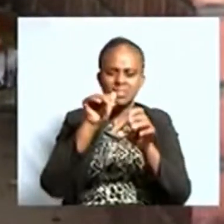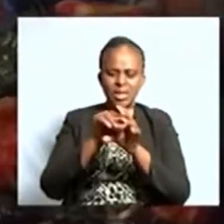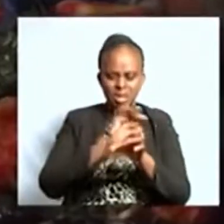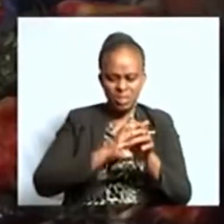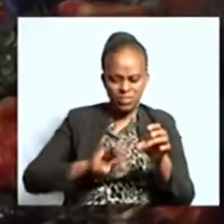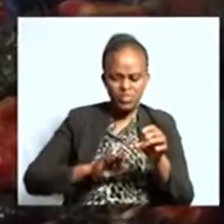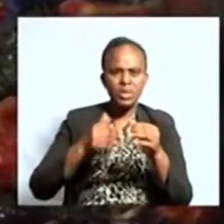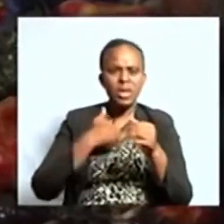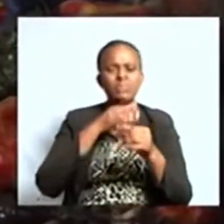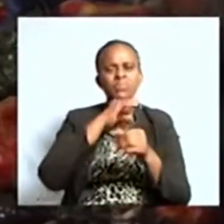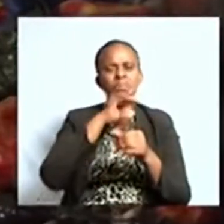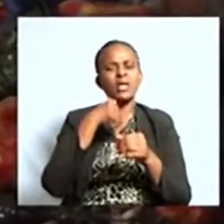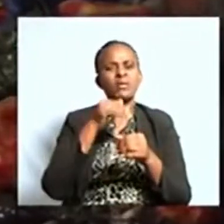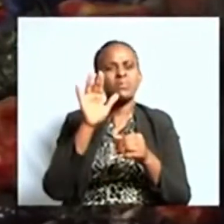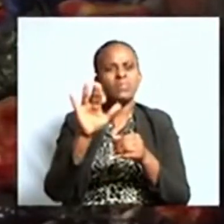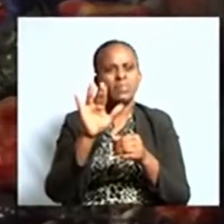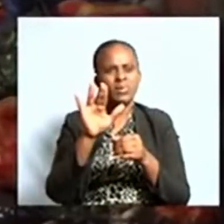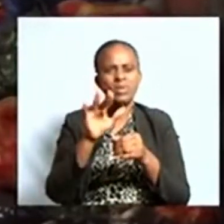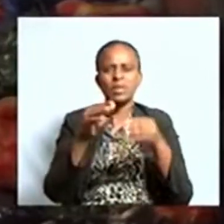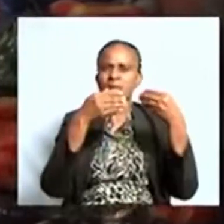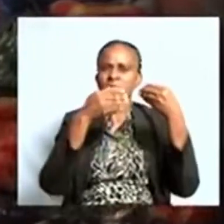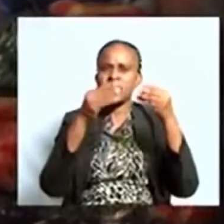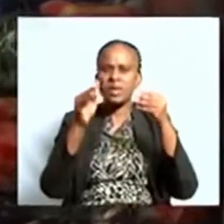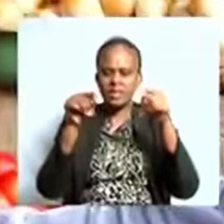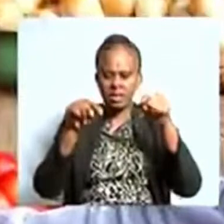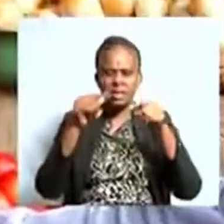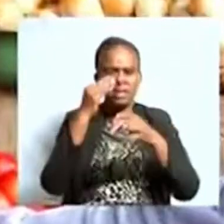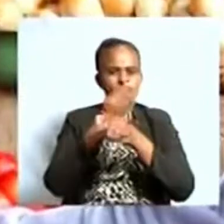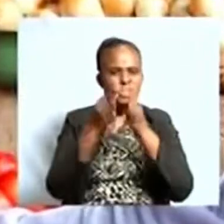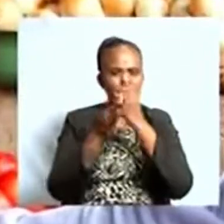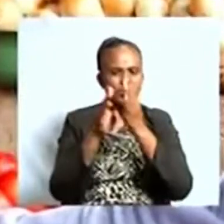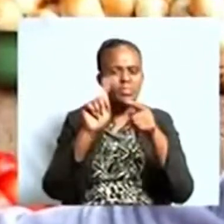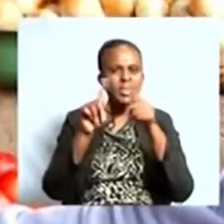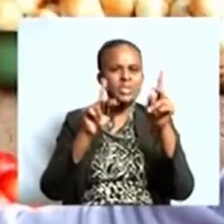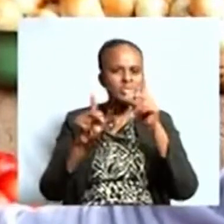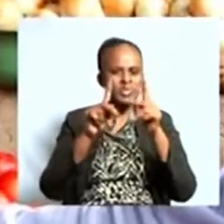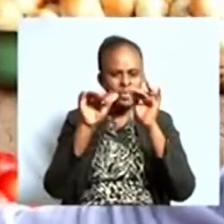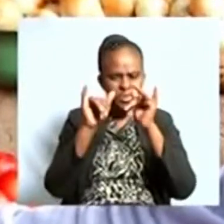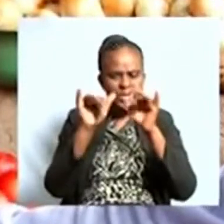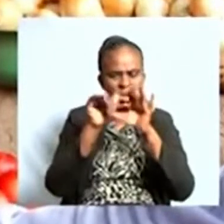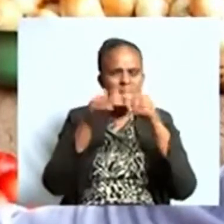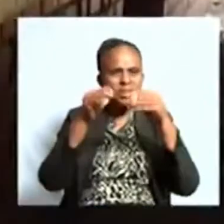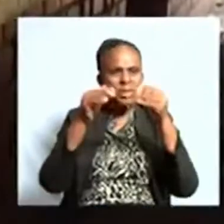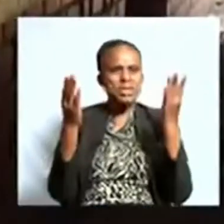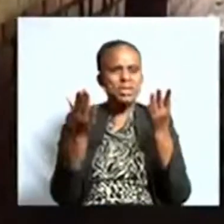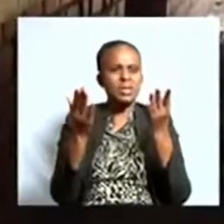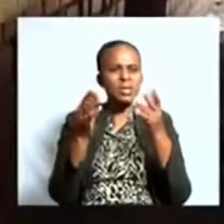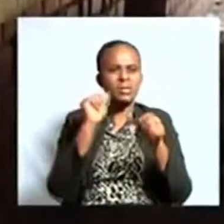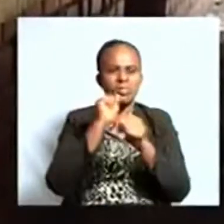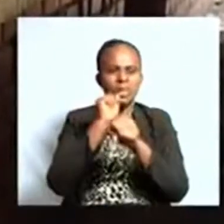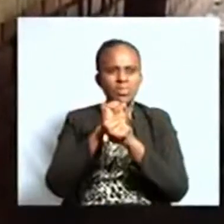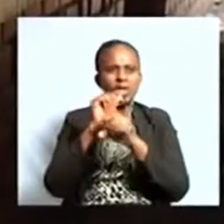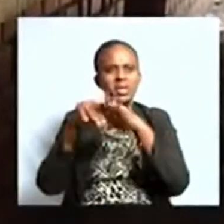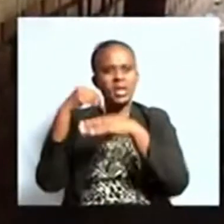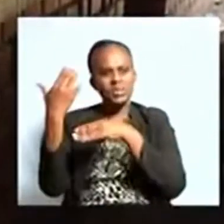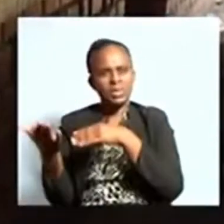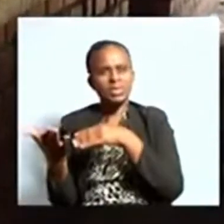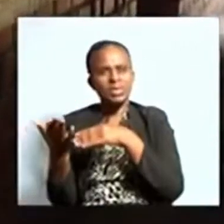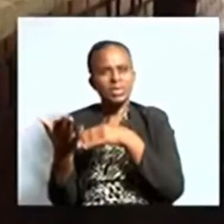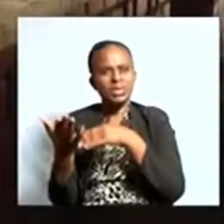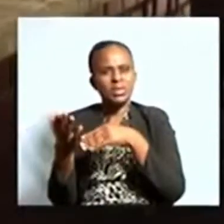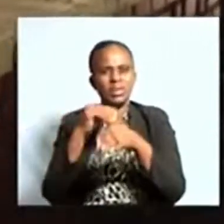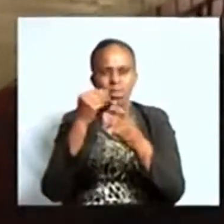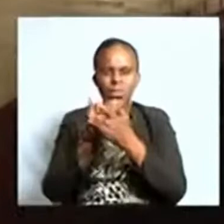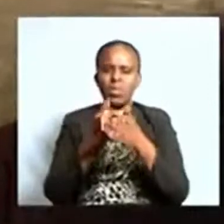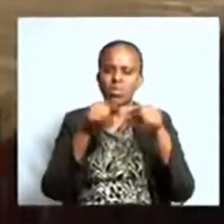mabini. 2 market ino vanamanga bati vantu sofuna nkala market nchito vagulisira panja wonse